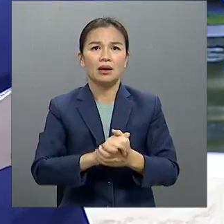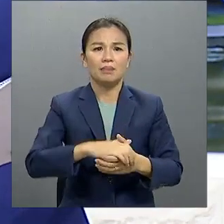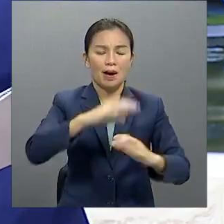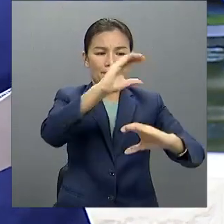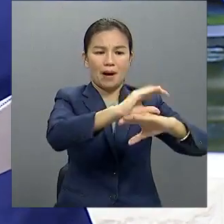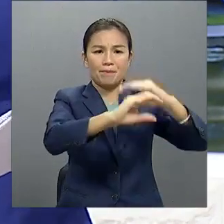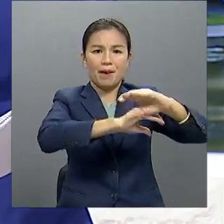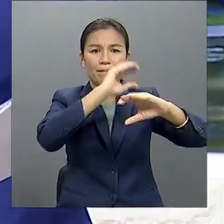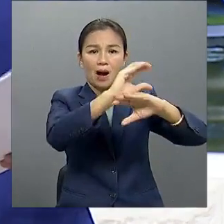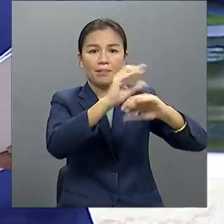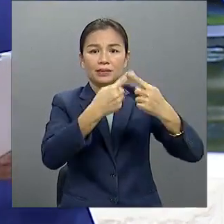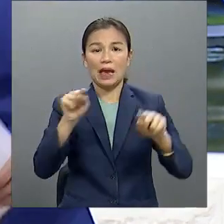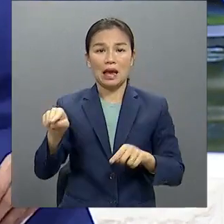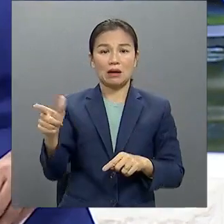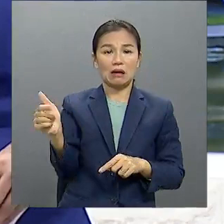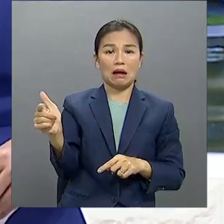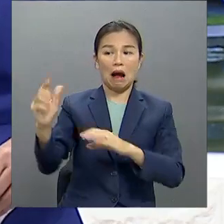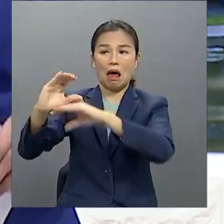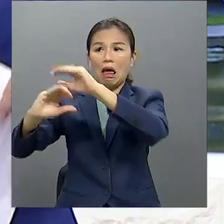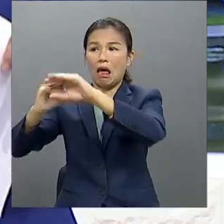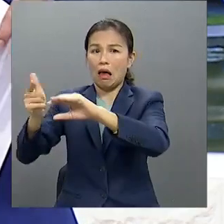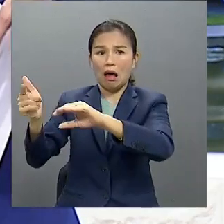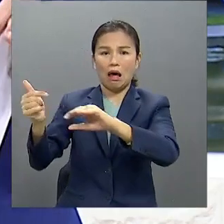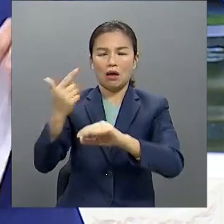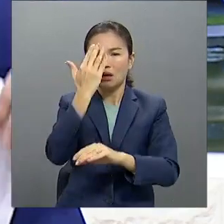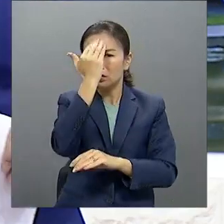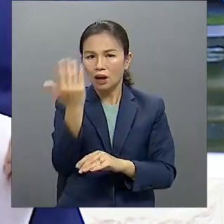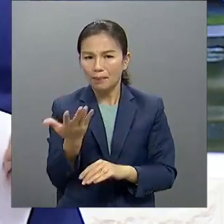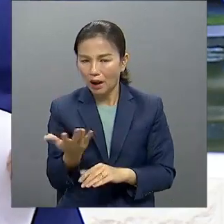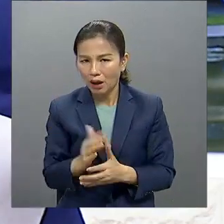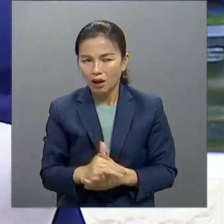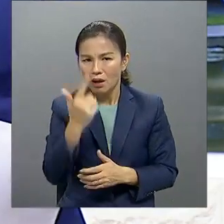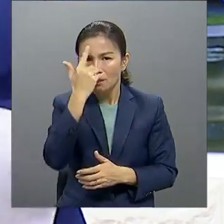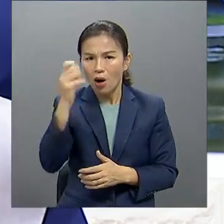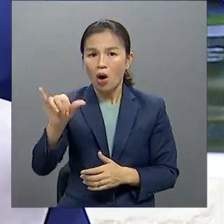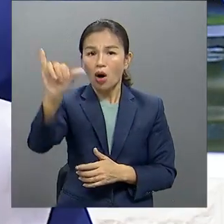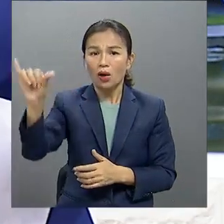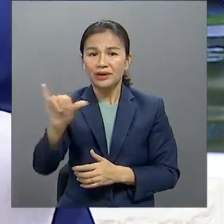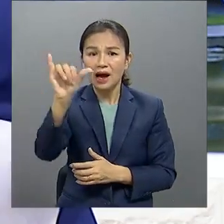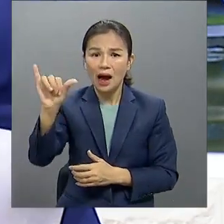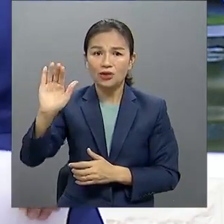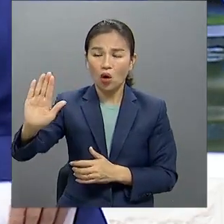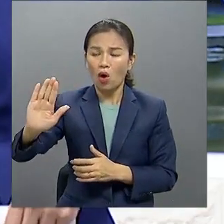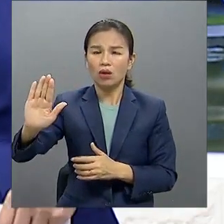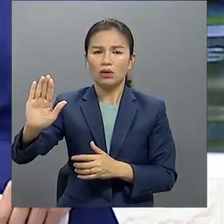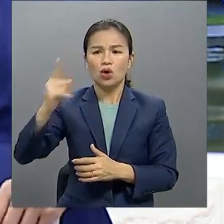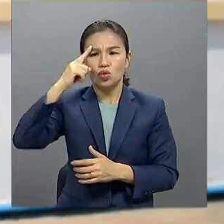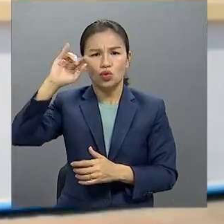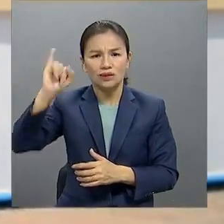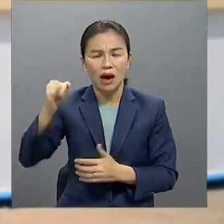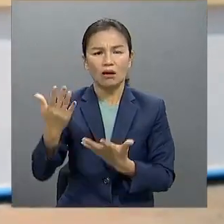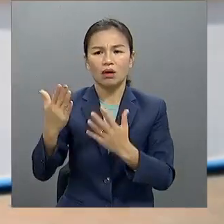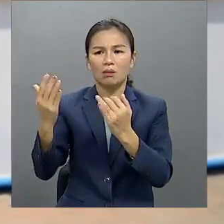อยู่เจ้านึงเนี่ยทำได้เอ๊ะเป็นเพราะอะไรเป็นเพราะว่าเป็นญาติพี่น้องกับหน่วยงานท้องถิ่นหรือไม่นะฮะเอามาดูเรื่องนี้กันค่ะ